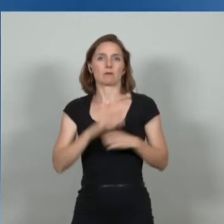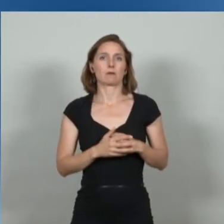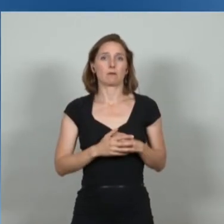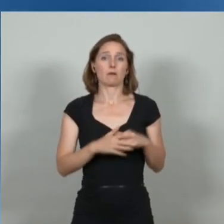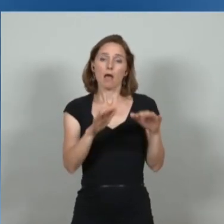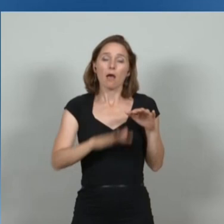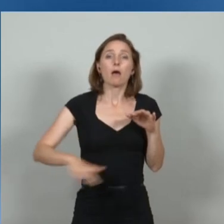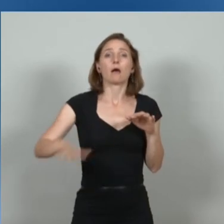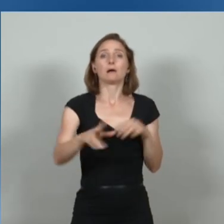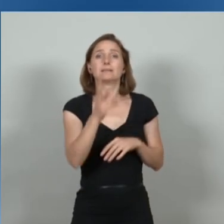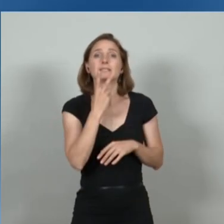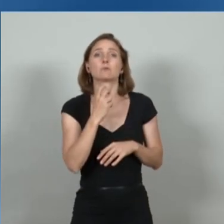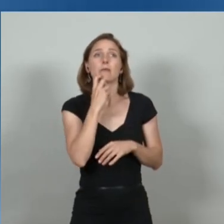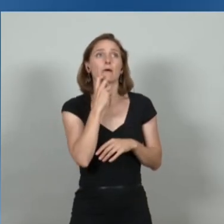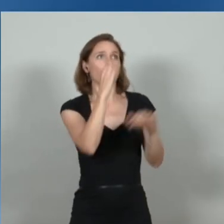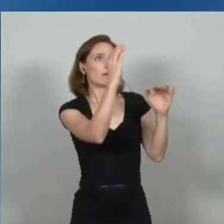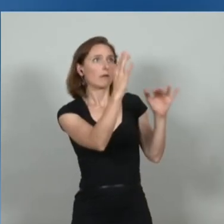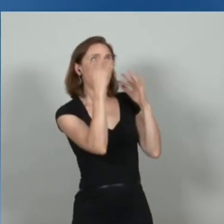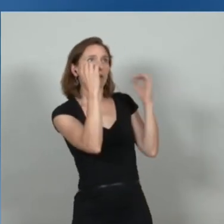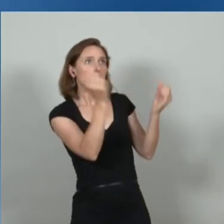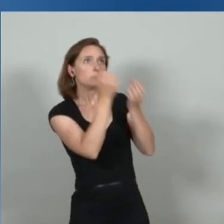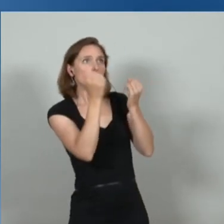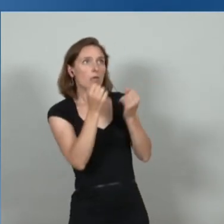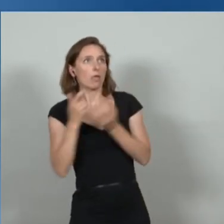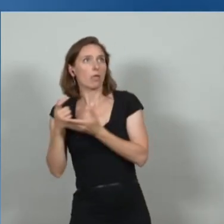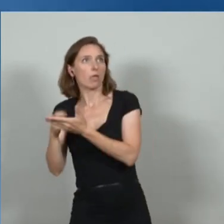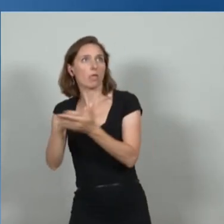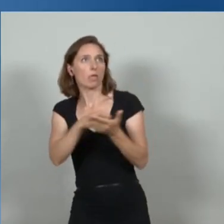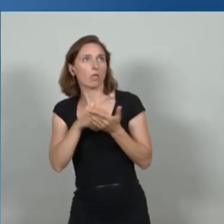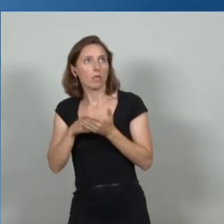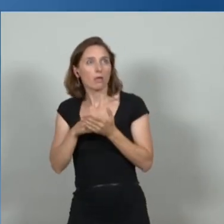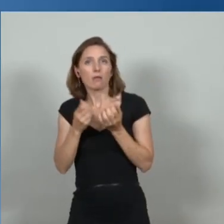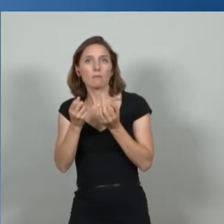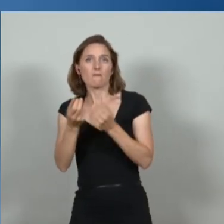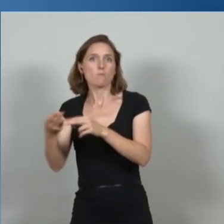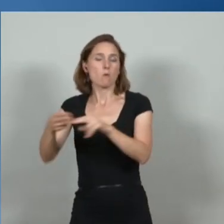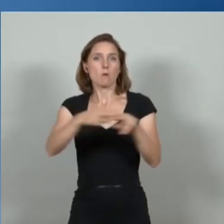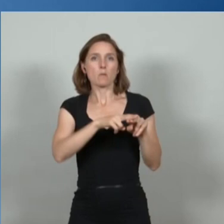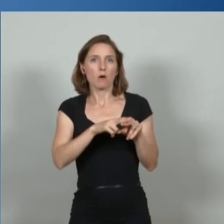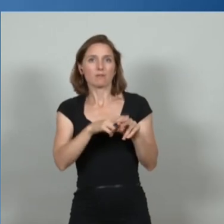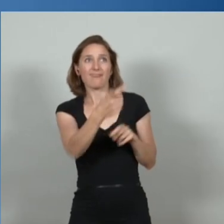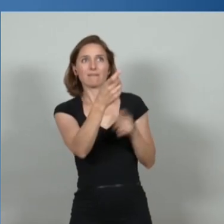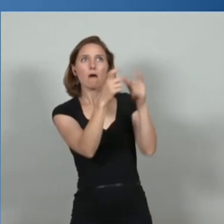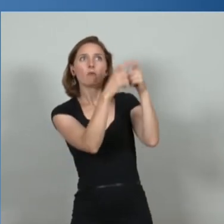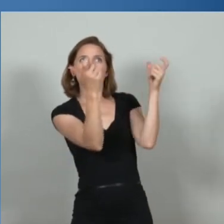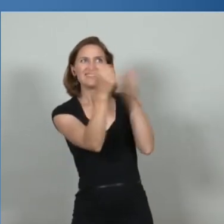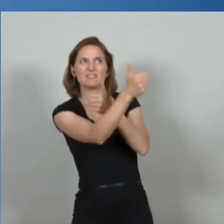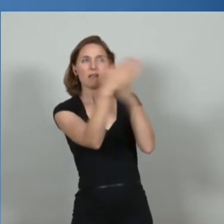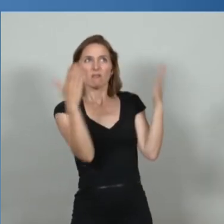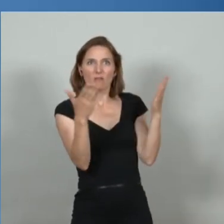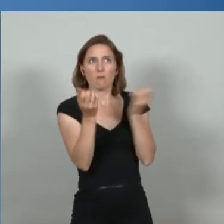faire leur choix de consommation sous l'influence des publicités véculents des fétiches mortifères créés par des entreprises des secteurs les plus